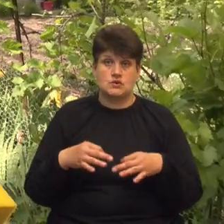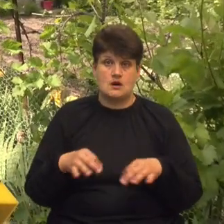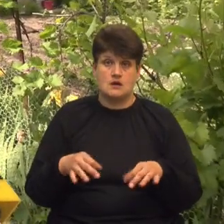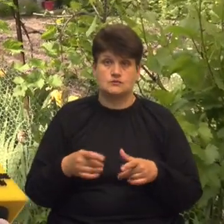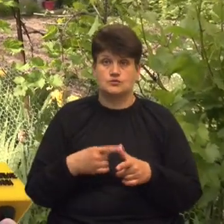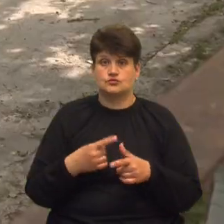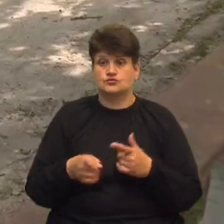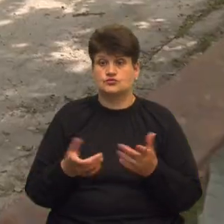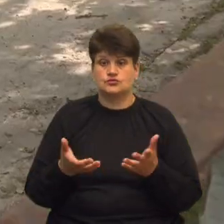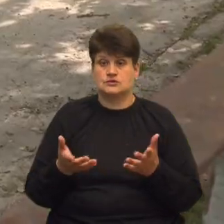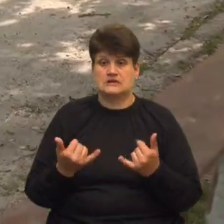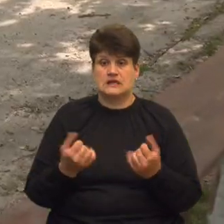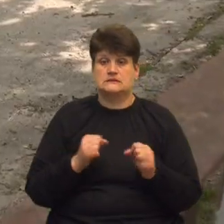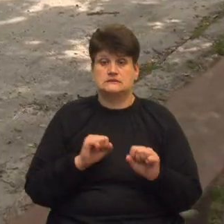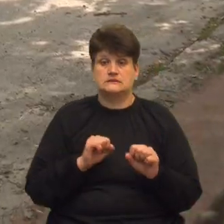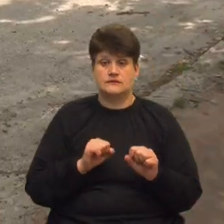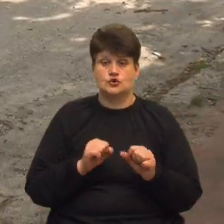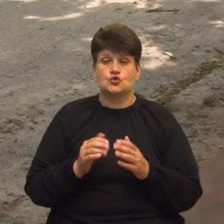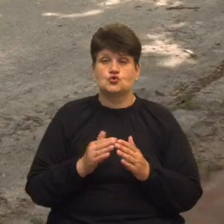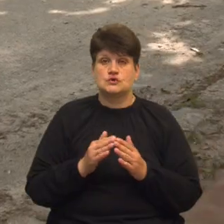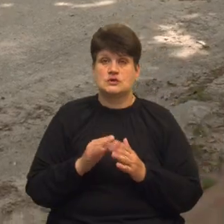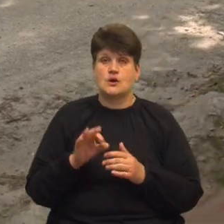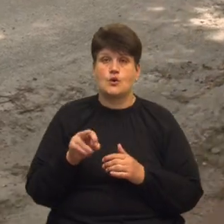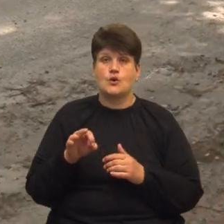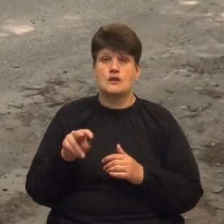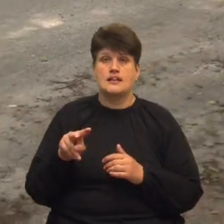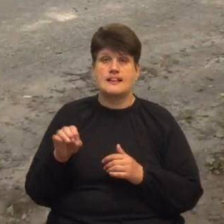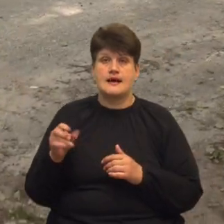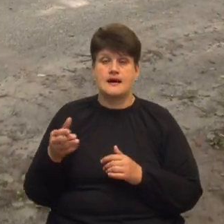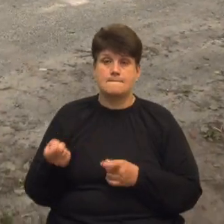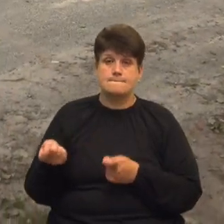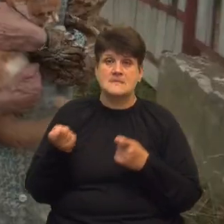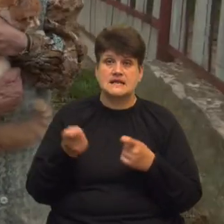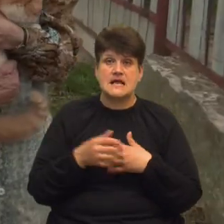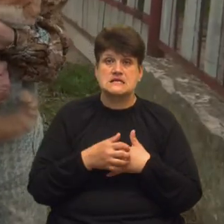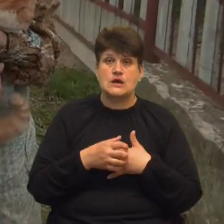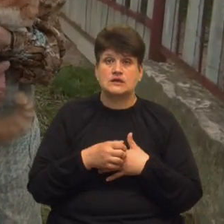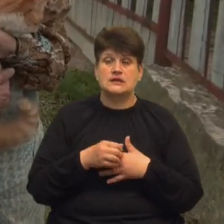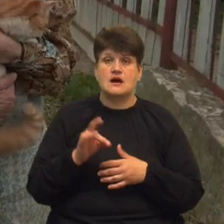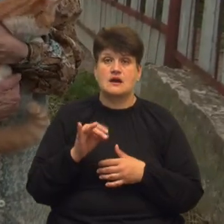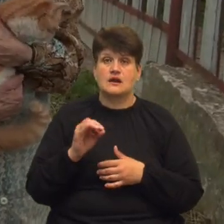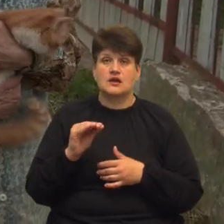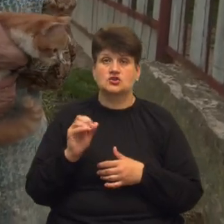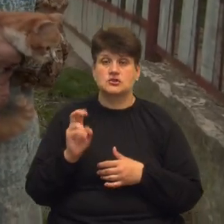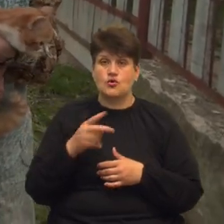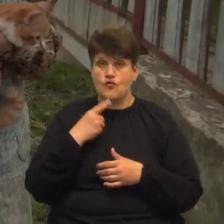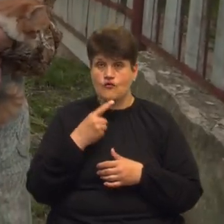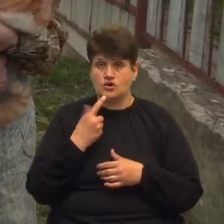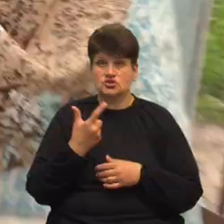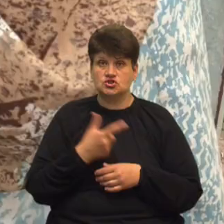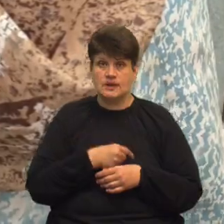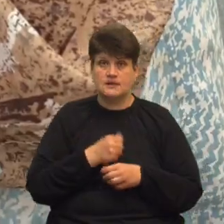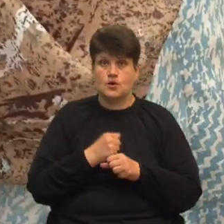кудись. Для безпеки. Сусідка Олега Марія Салавага принесла на вакцинацію кота Рижика. Каже, щеплення тварині робить